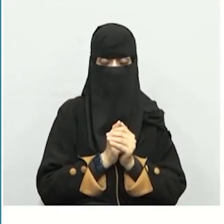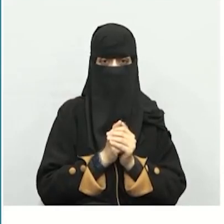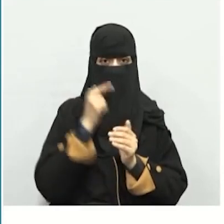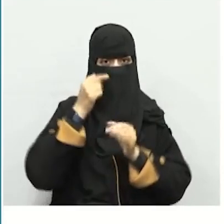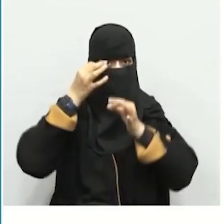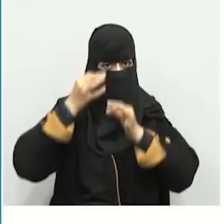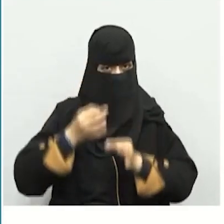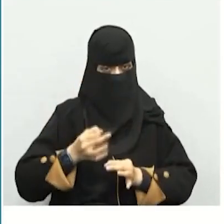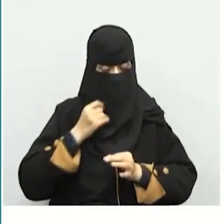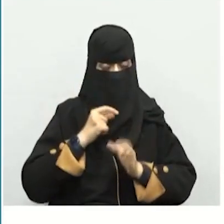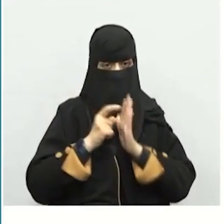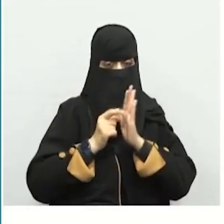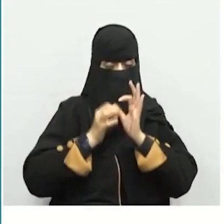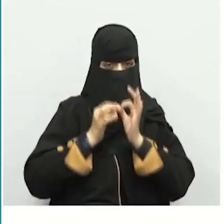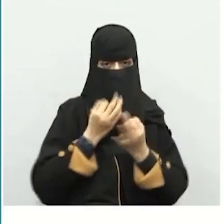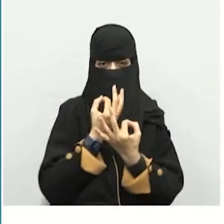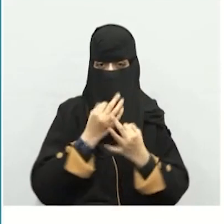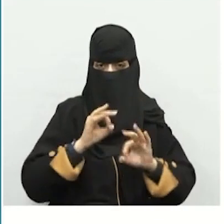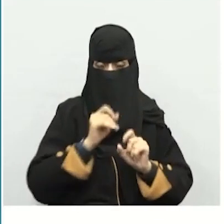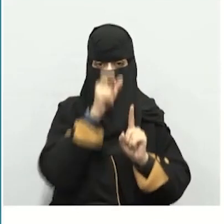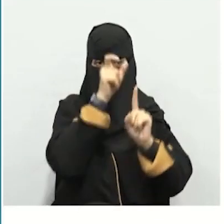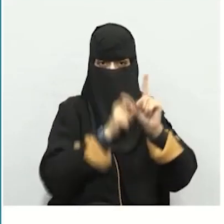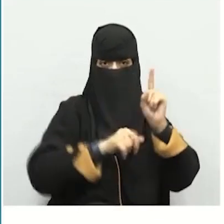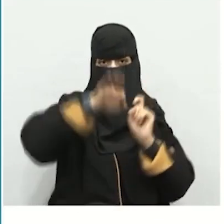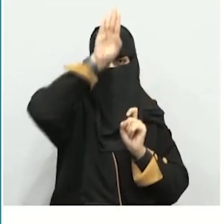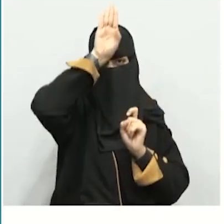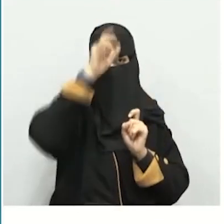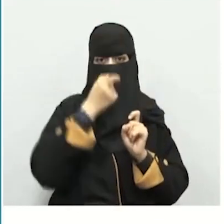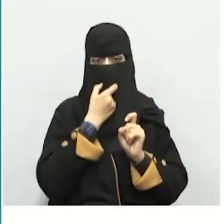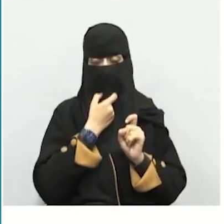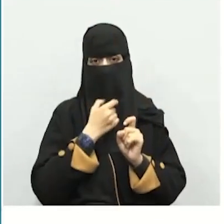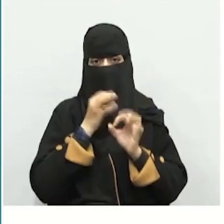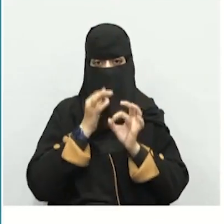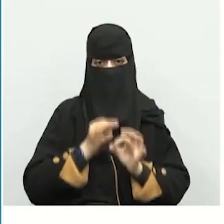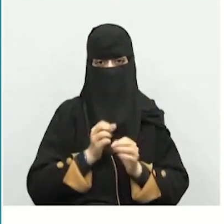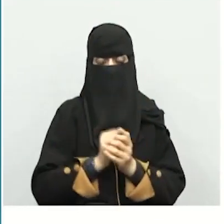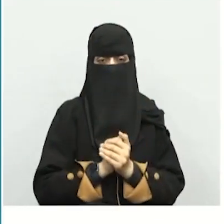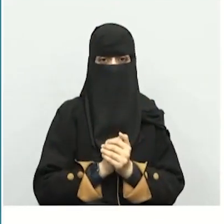الدقة، دقة وانضباط خادم الحرمين الشريفين الملك سلمان بن عبد العزيز.